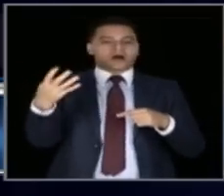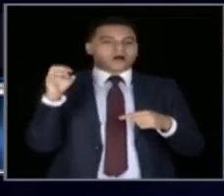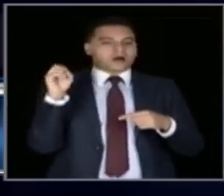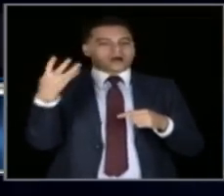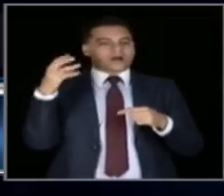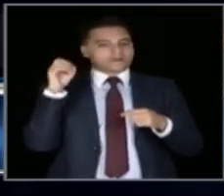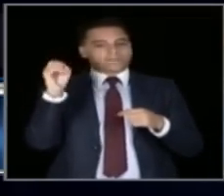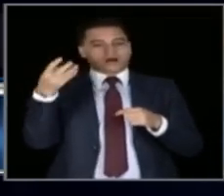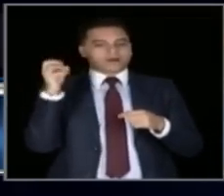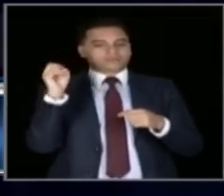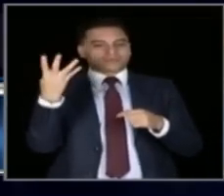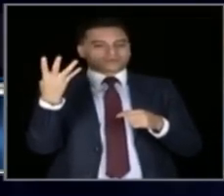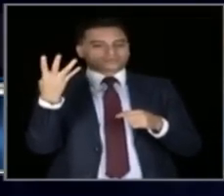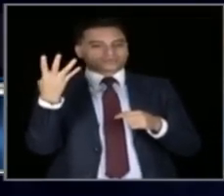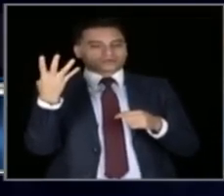ناقص